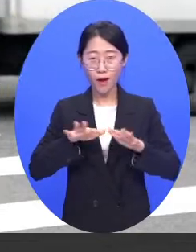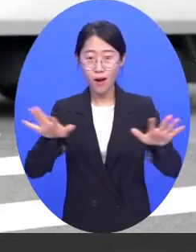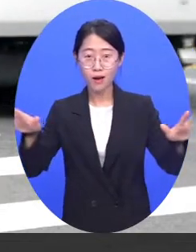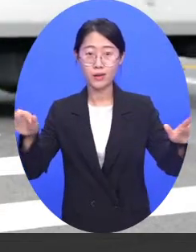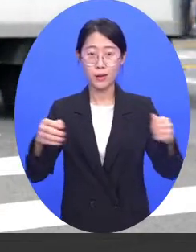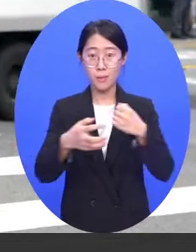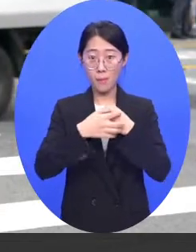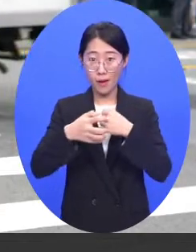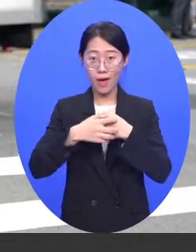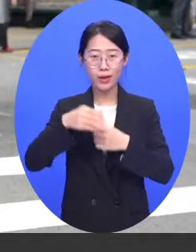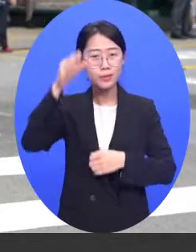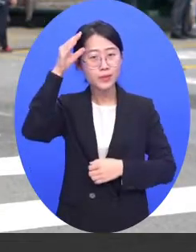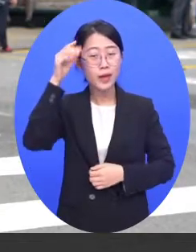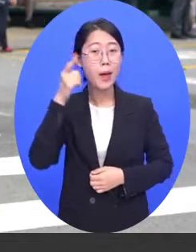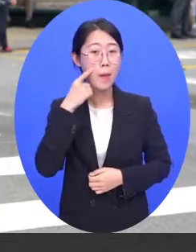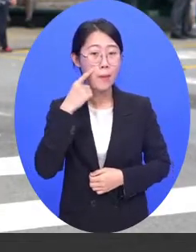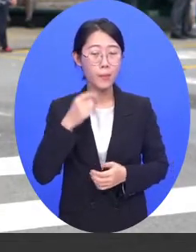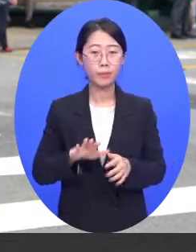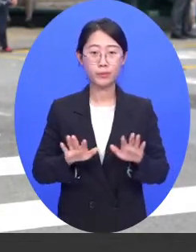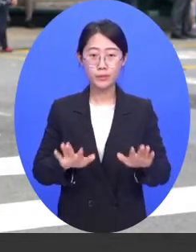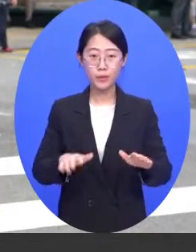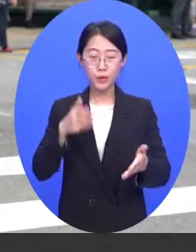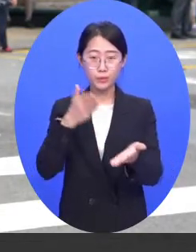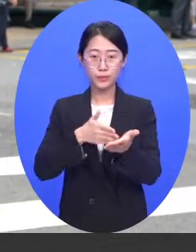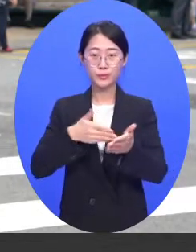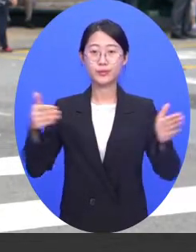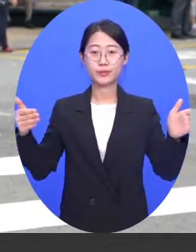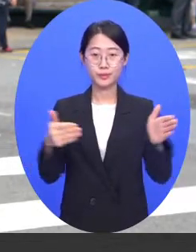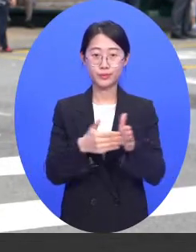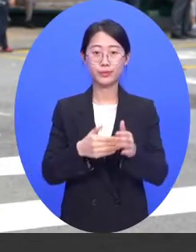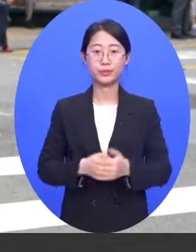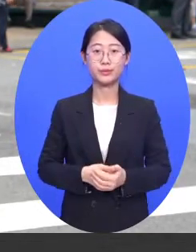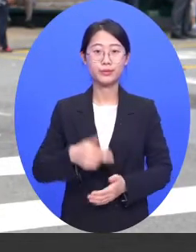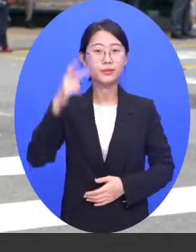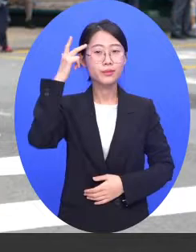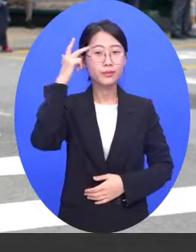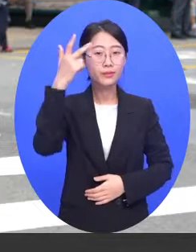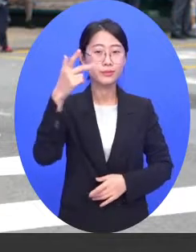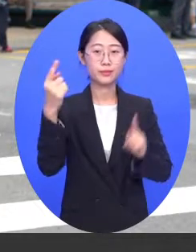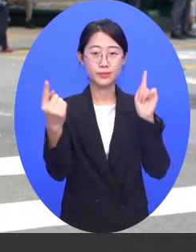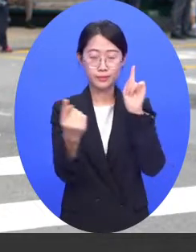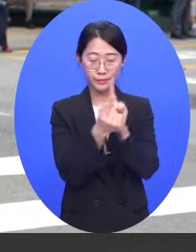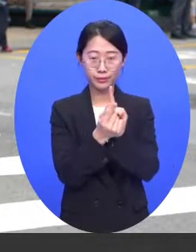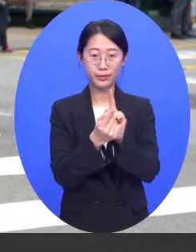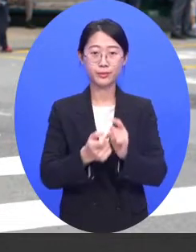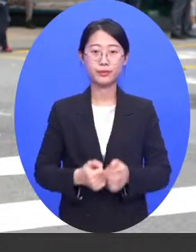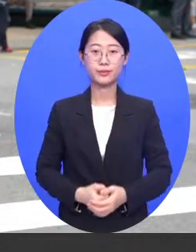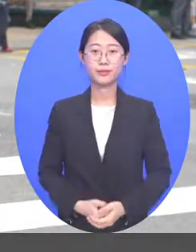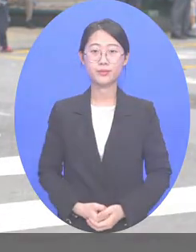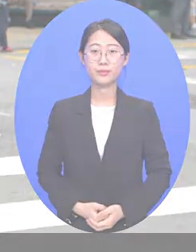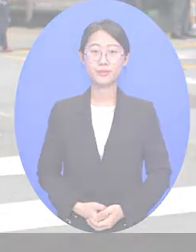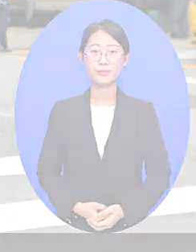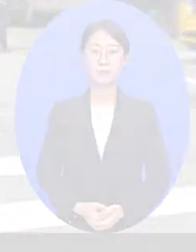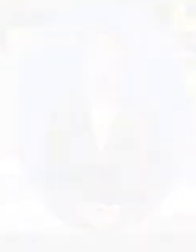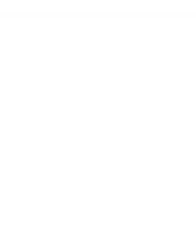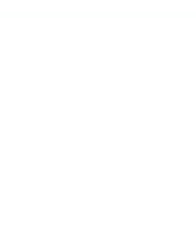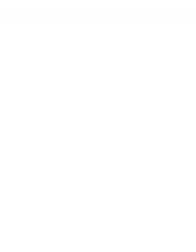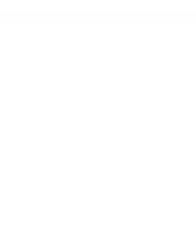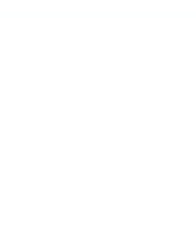세계로 뻗어나가는 하늘 그린 천안배를 기대해보며 이번 주 천안 뉴스를 마치겠습니다. 다음 주에 뵙겠습니다.